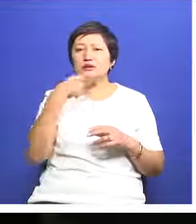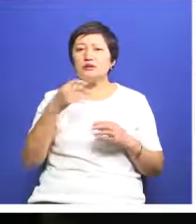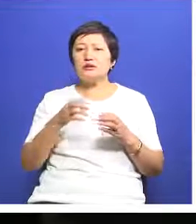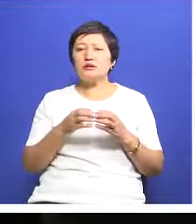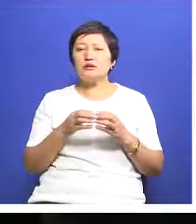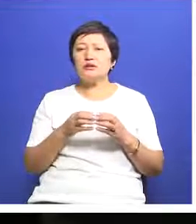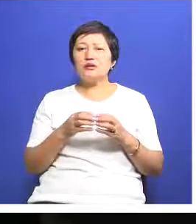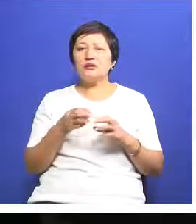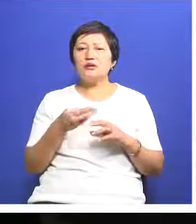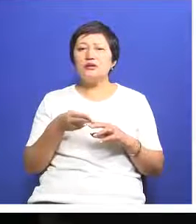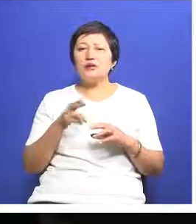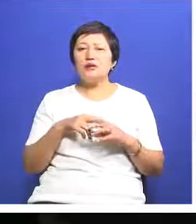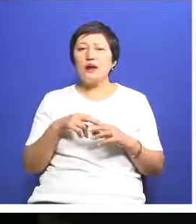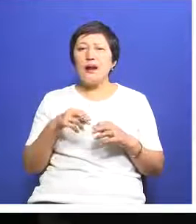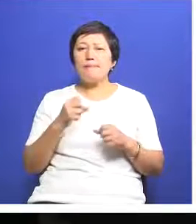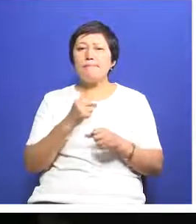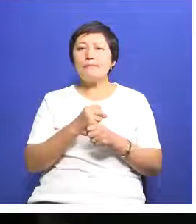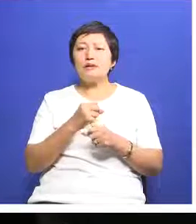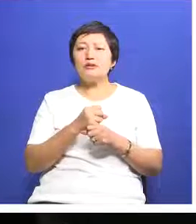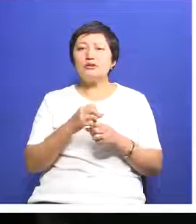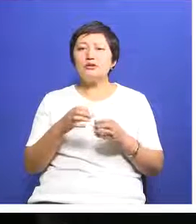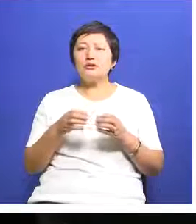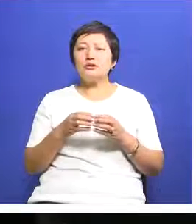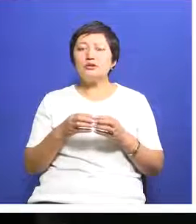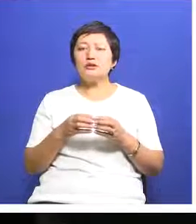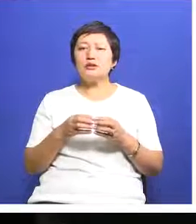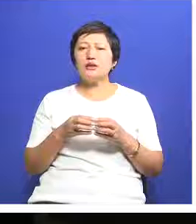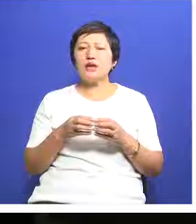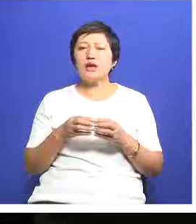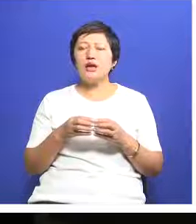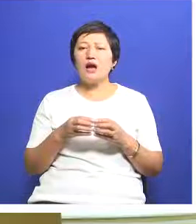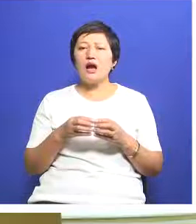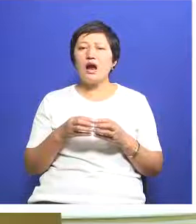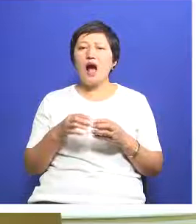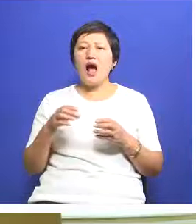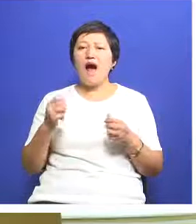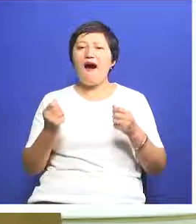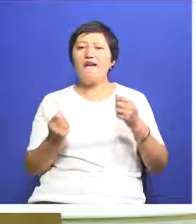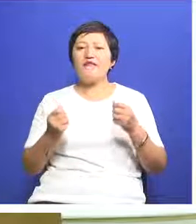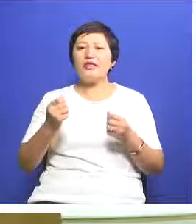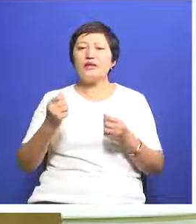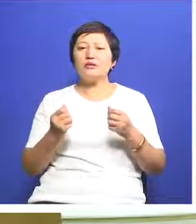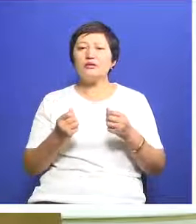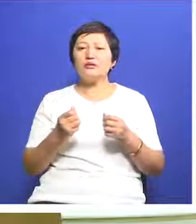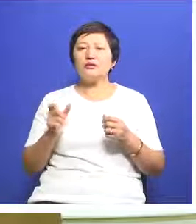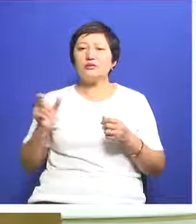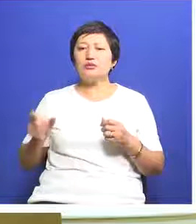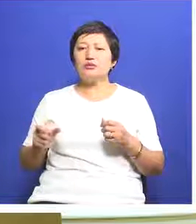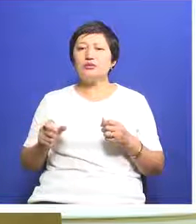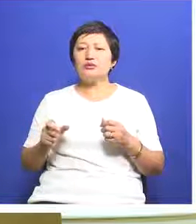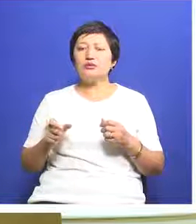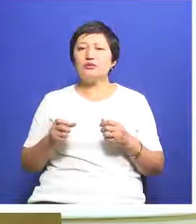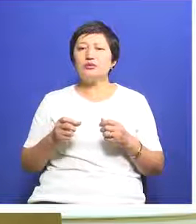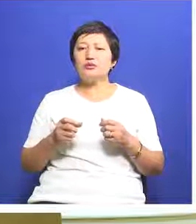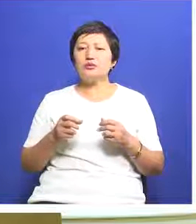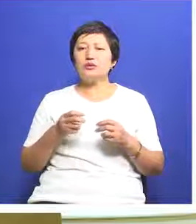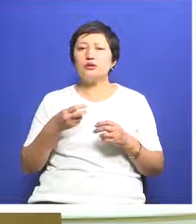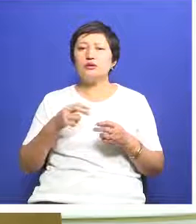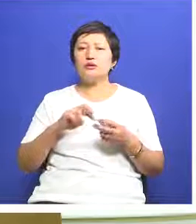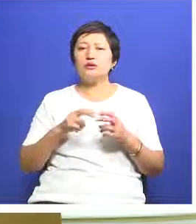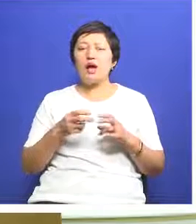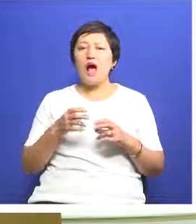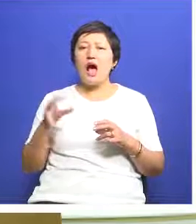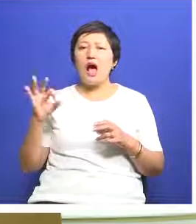екі жыл жаңағы бас жүлдесін жаңа автокөлікті осы жігіт ұтып алып жүр және де